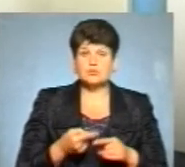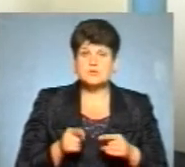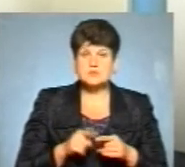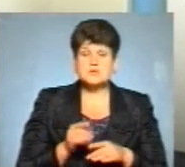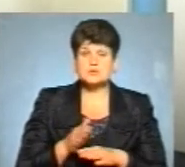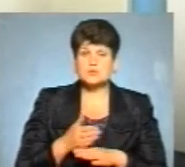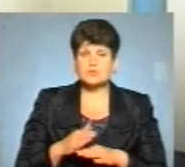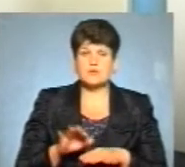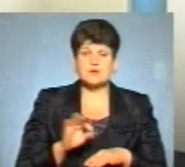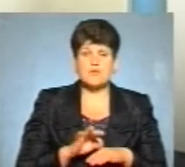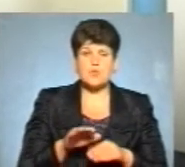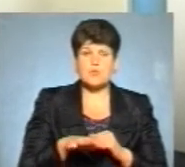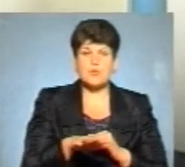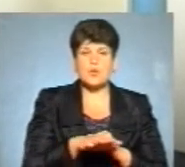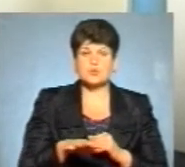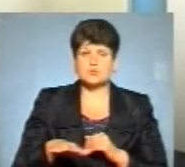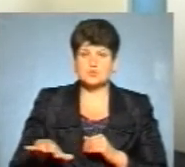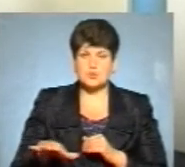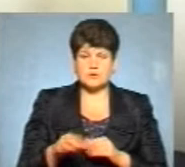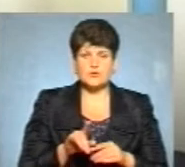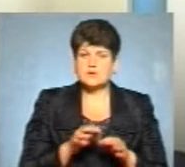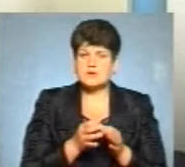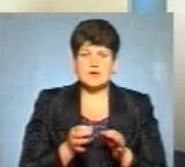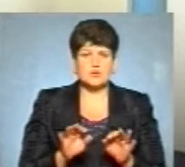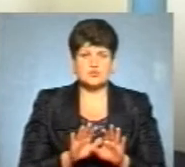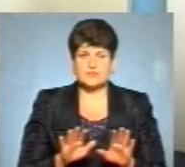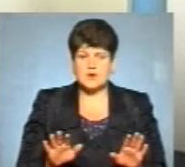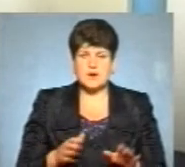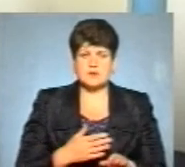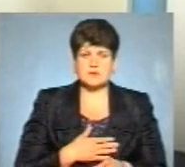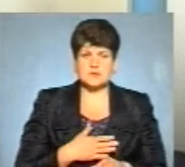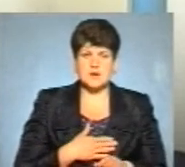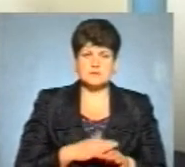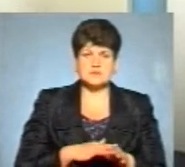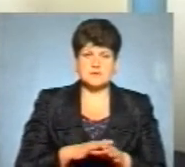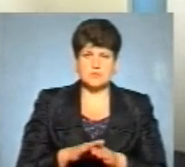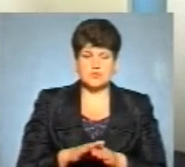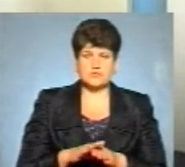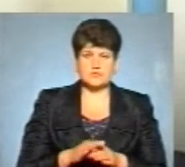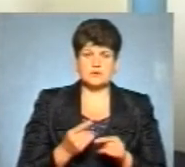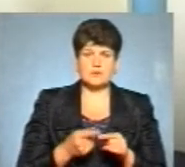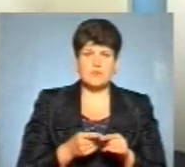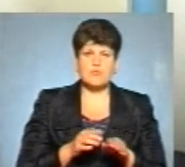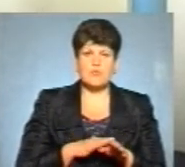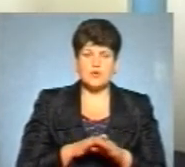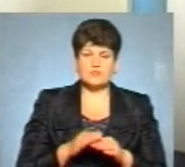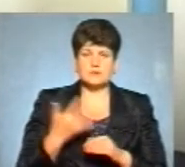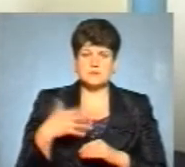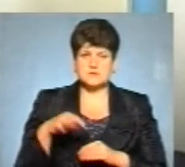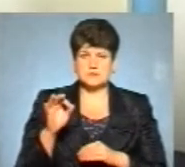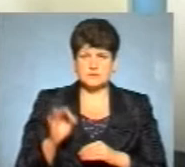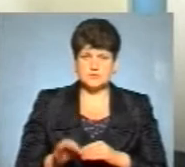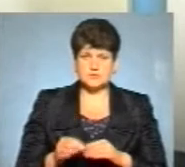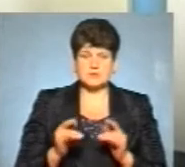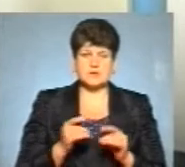сортування хворих по зонах, воно не дозволяє нам заповнити повністю на 50 ліжок